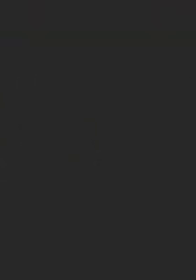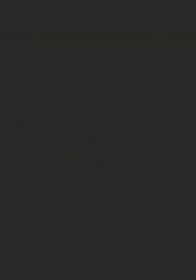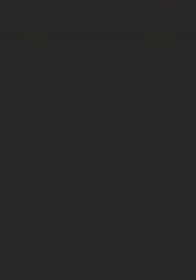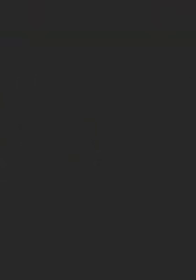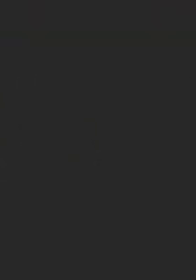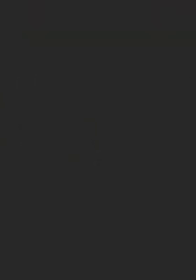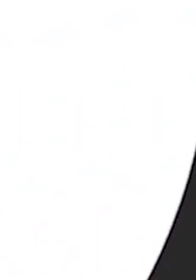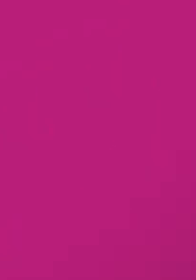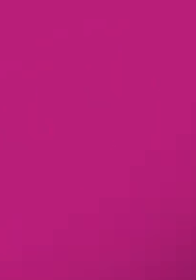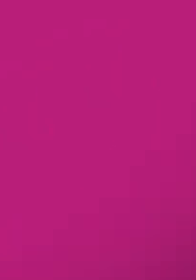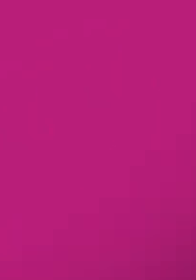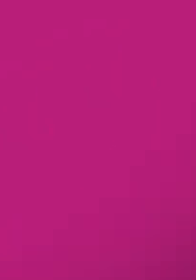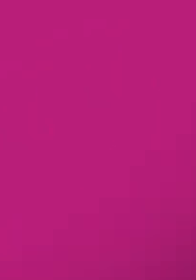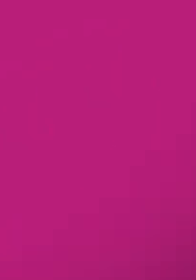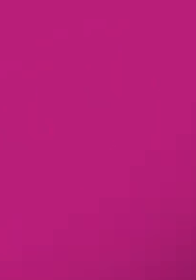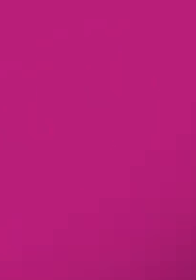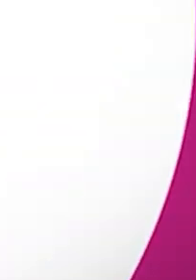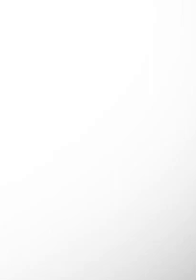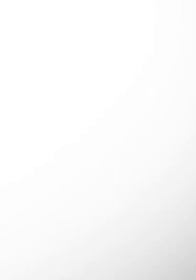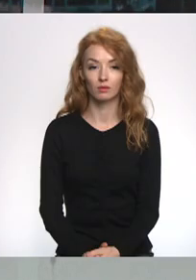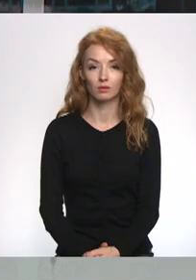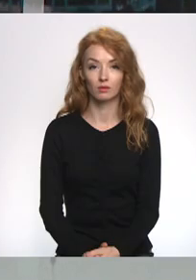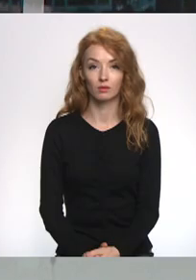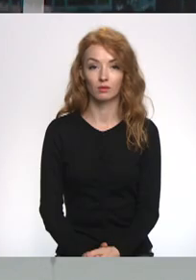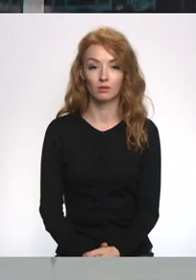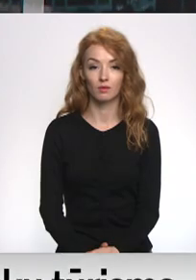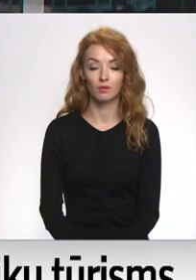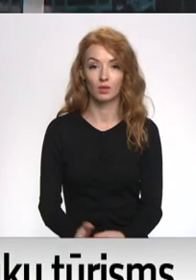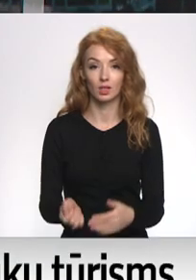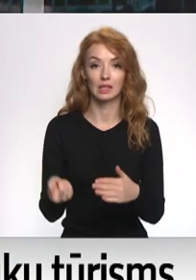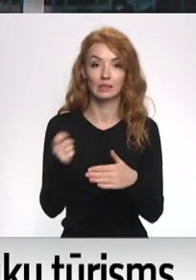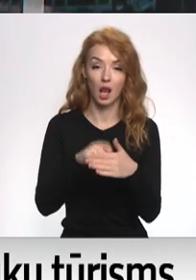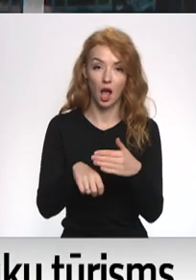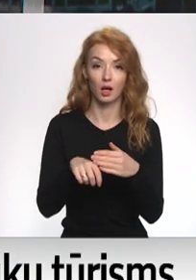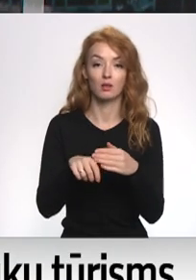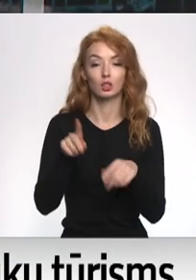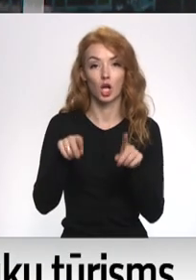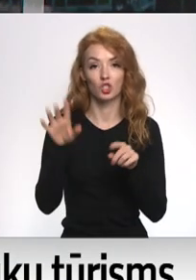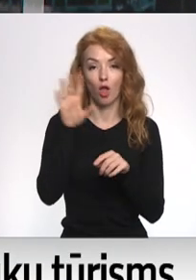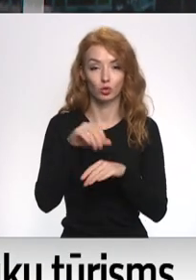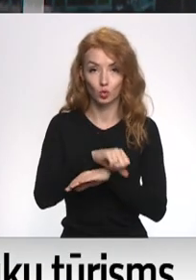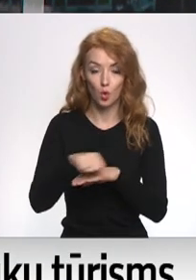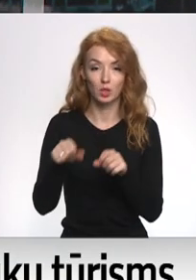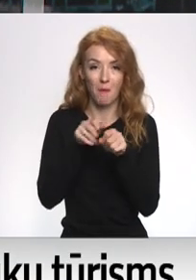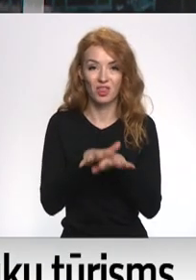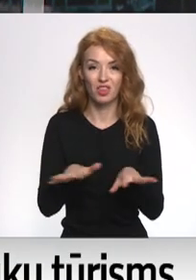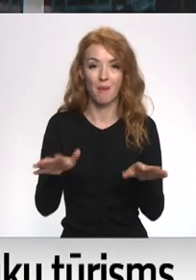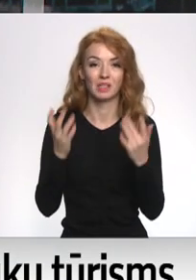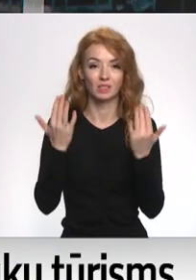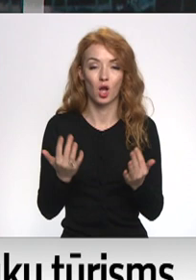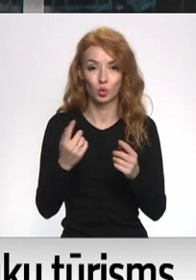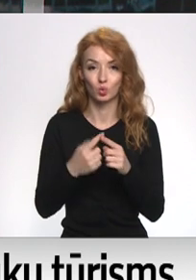Re, viss ēters ir te! Slēgtās atsevišķu valstu robežas, pandēmijas sekas un